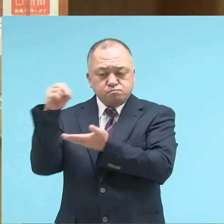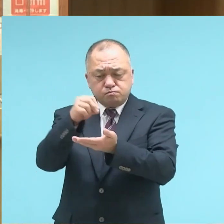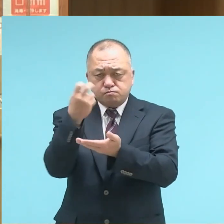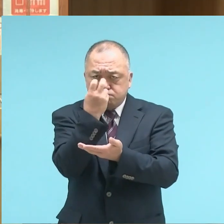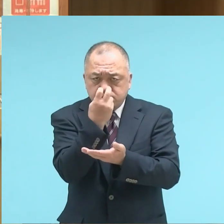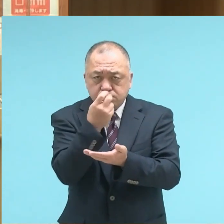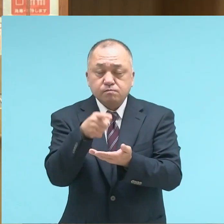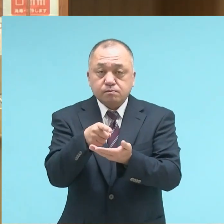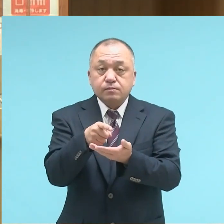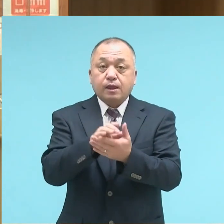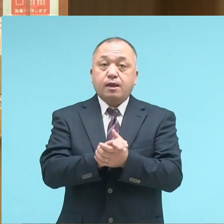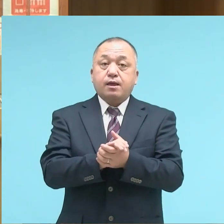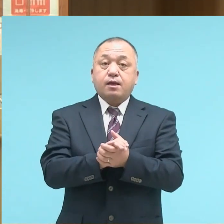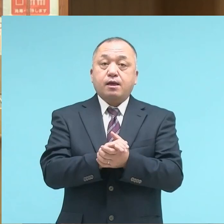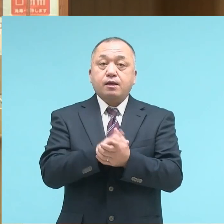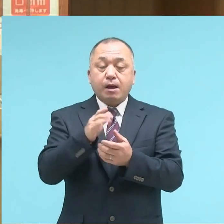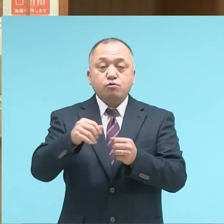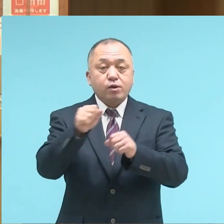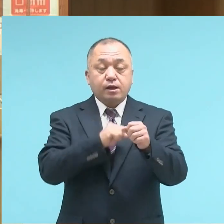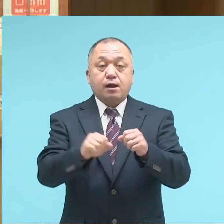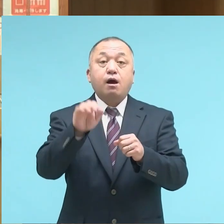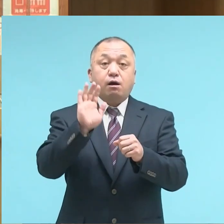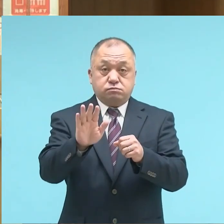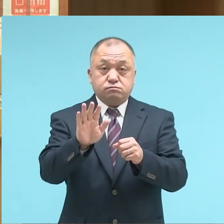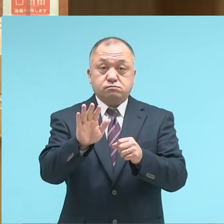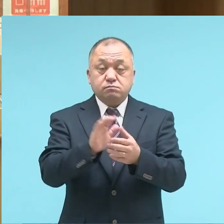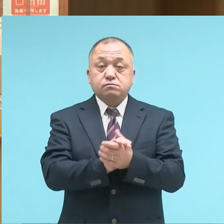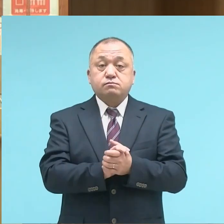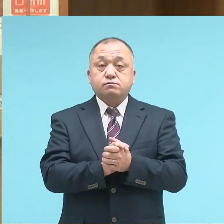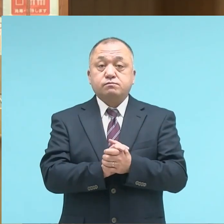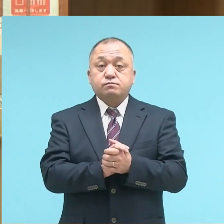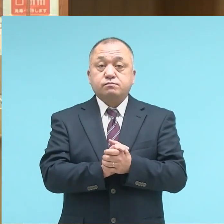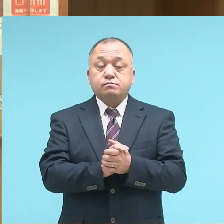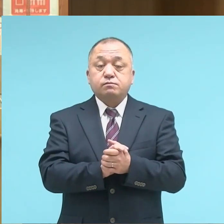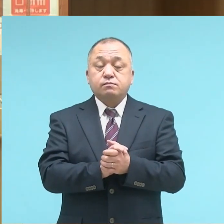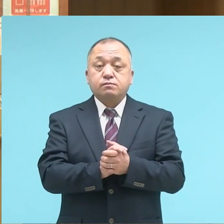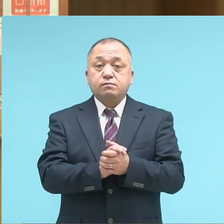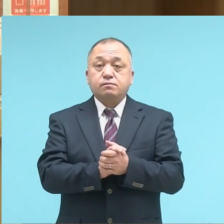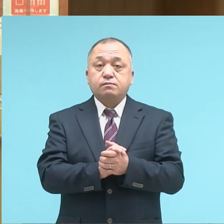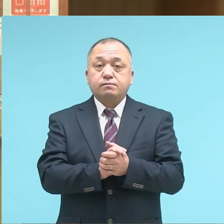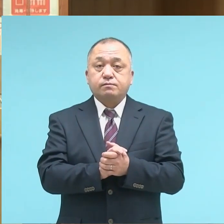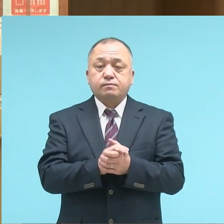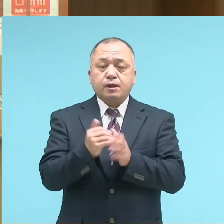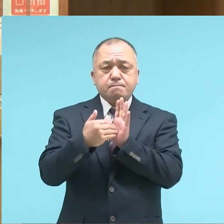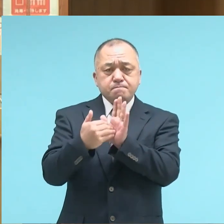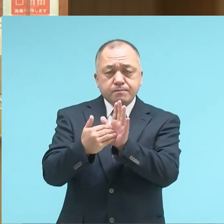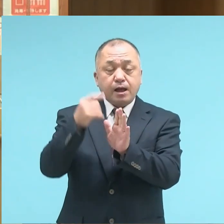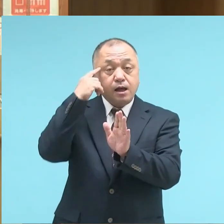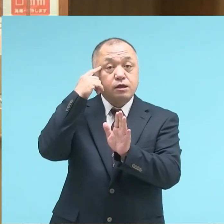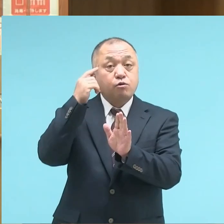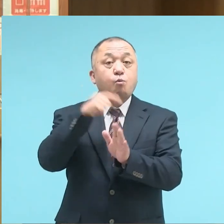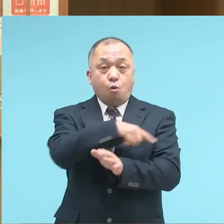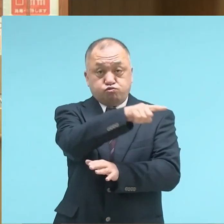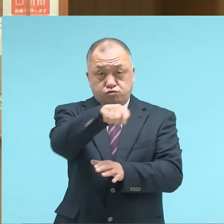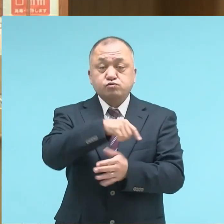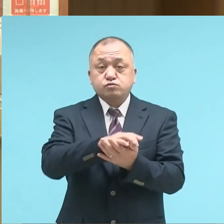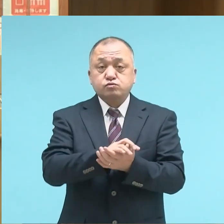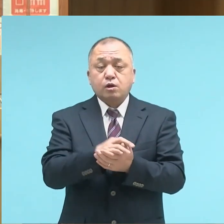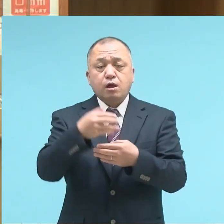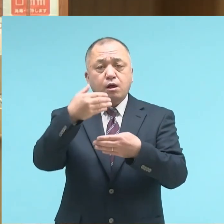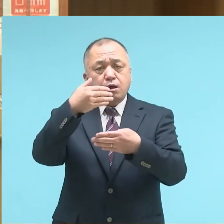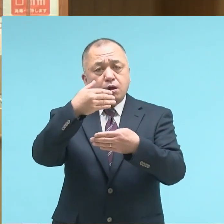中での動きということが あるというふうには考えております。いずれにしても、道の条例については